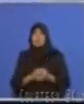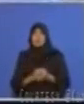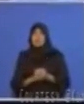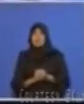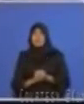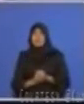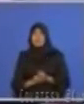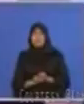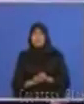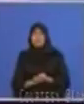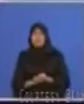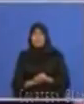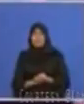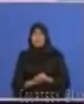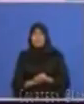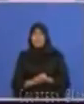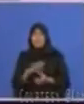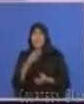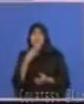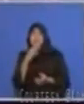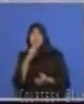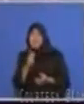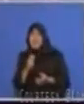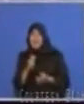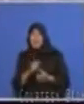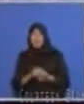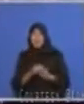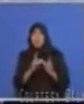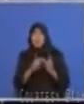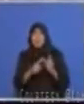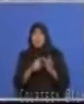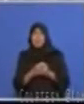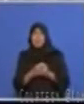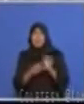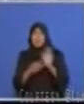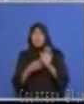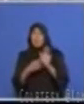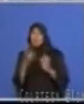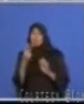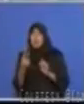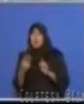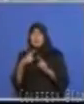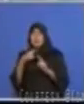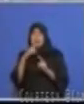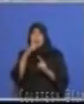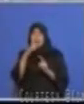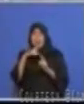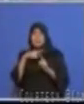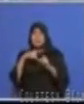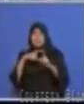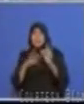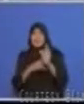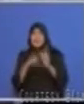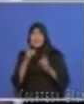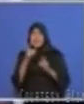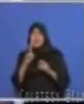dua jadi Pak Aziz akan bertanya pada calon wakil gubernur nomor 2 Pak Tanri Bali lamo silakan Pak Aziz